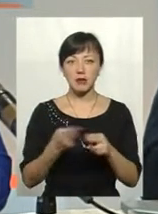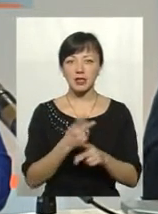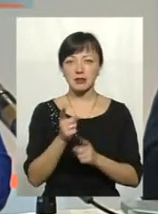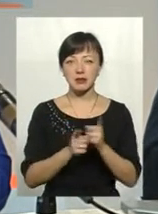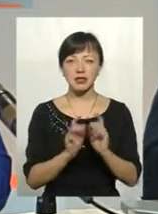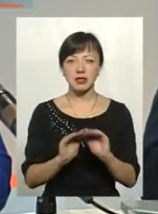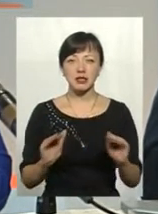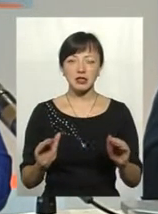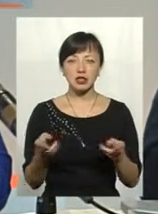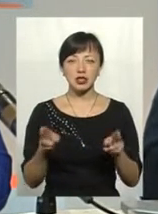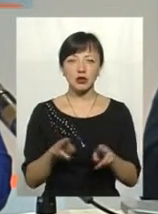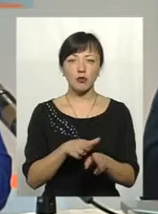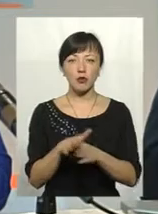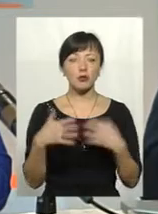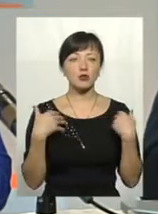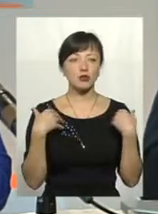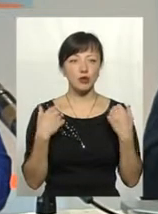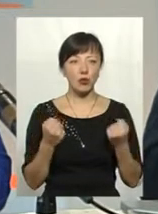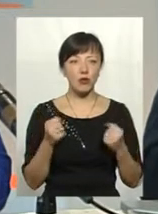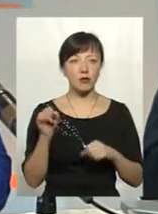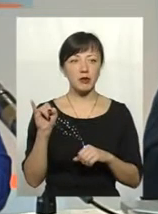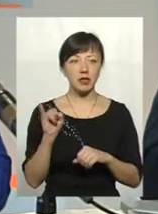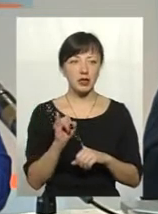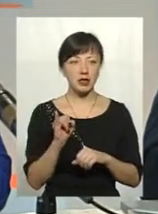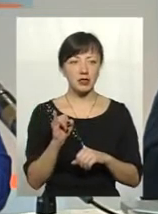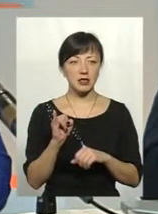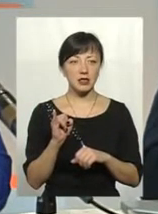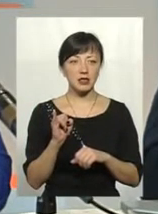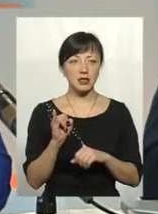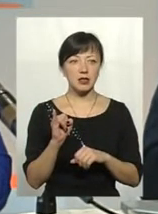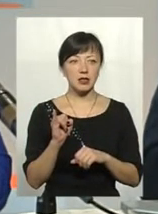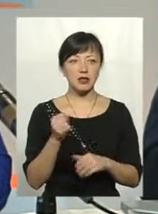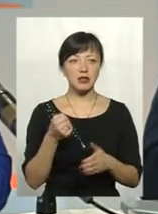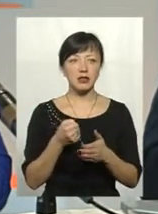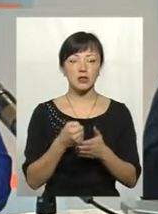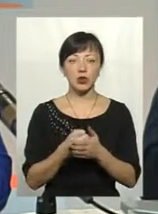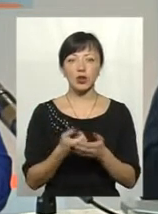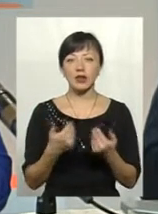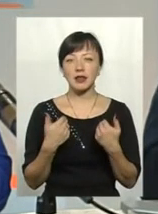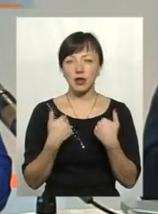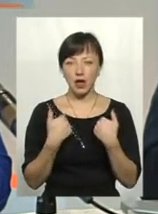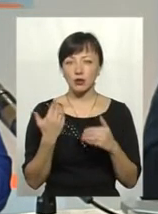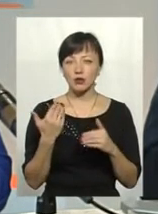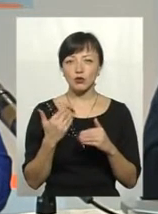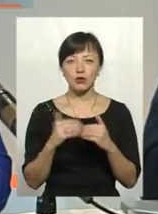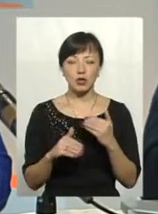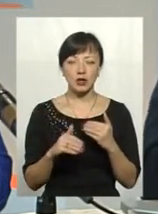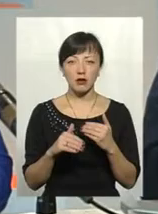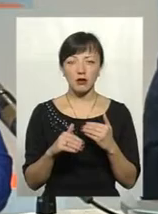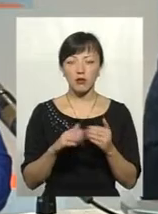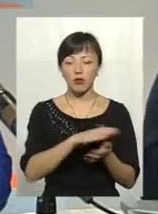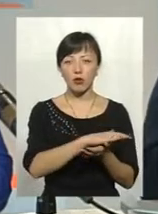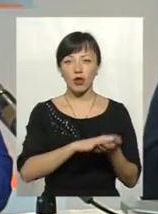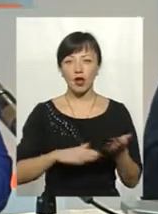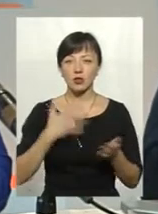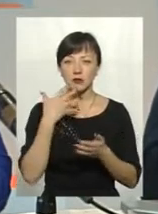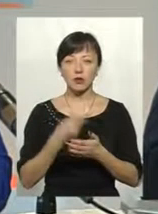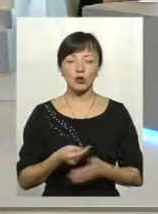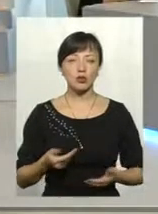дітки залишаються повністю здоровими, і практично до нас уже в процесі подальшого свого